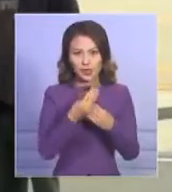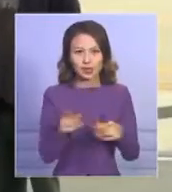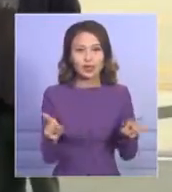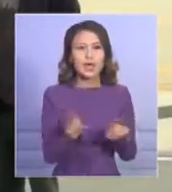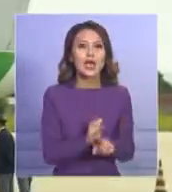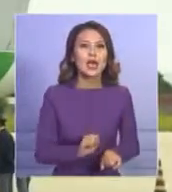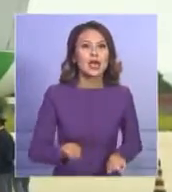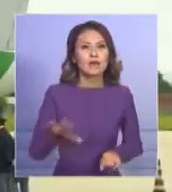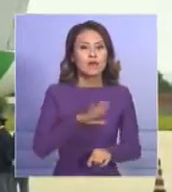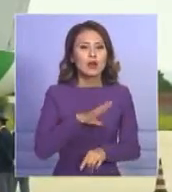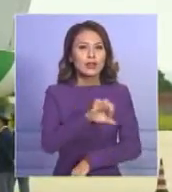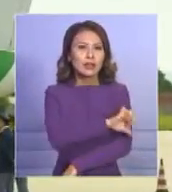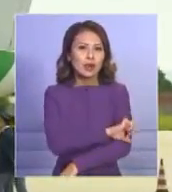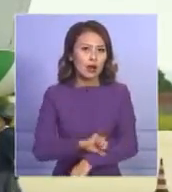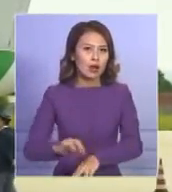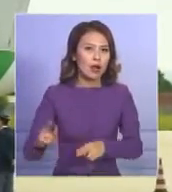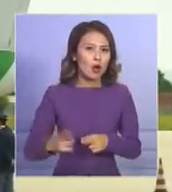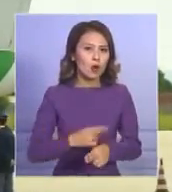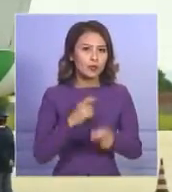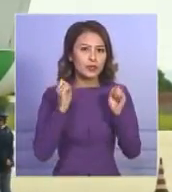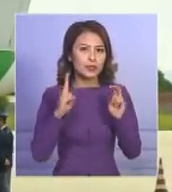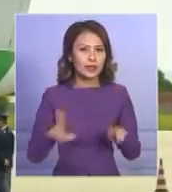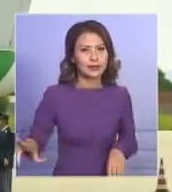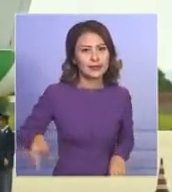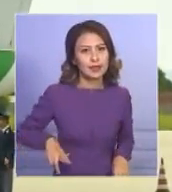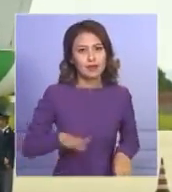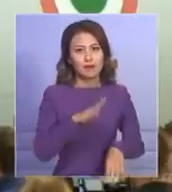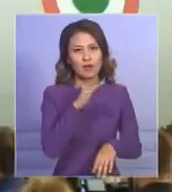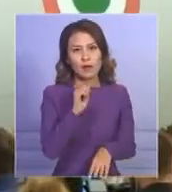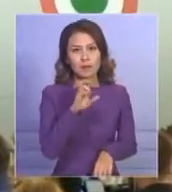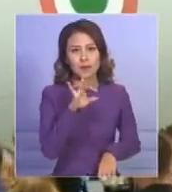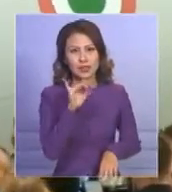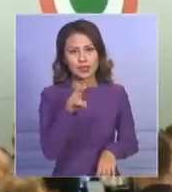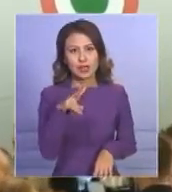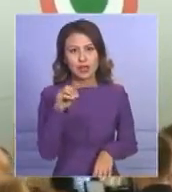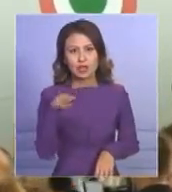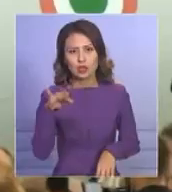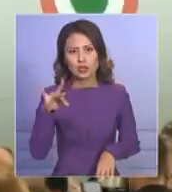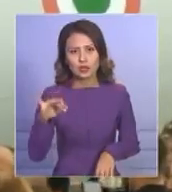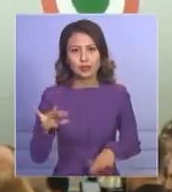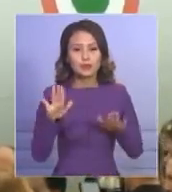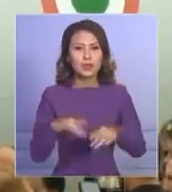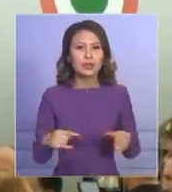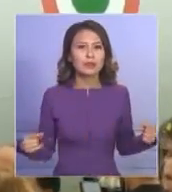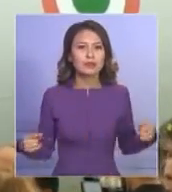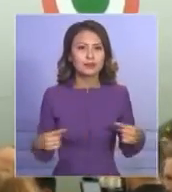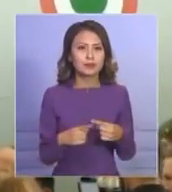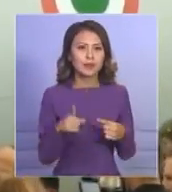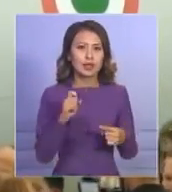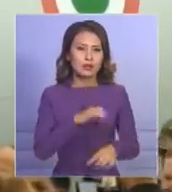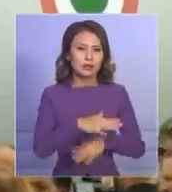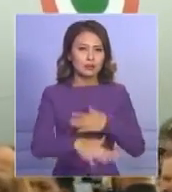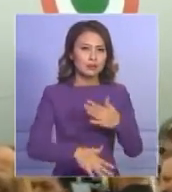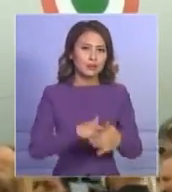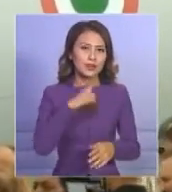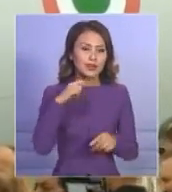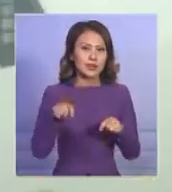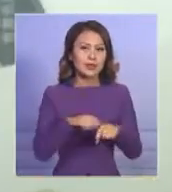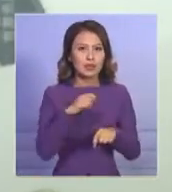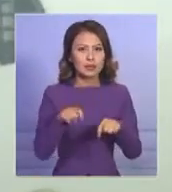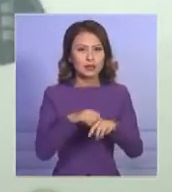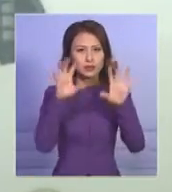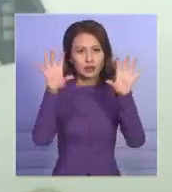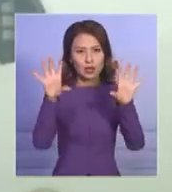ретте Еуроодақ шекараларының қауіпсіздігі жөніндегі агенттік директоры Фабрис Леджери одақ елдерін қол қусырып отырған үшін айыптап, заңсыз